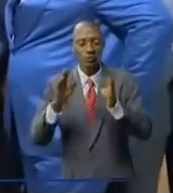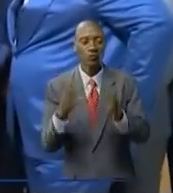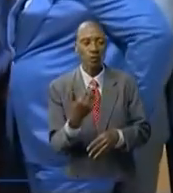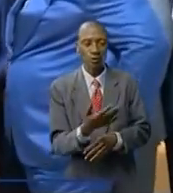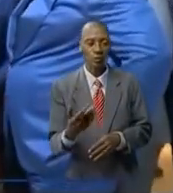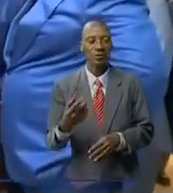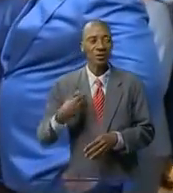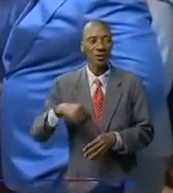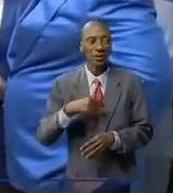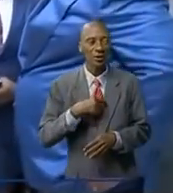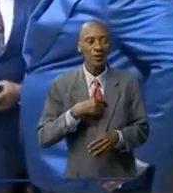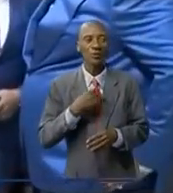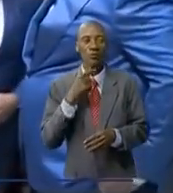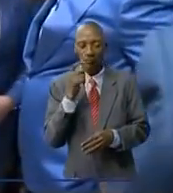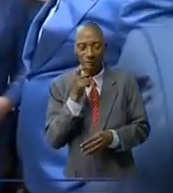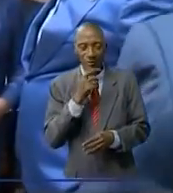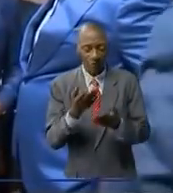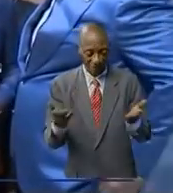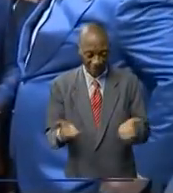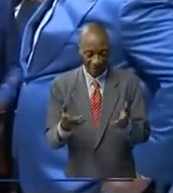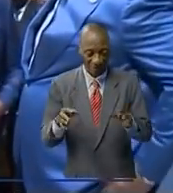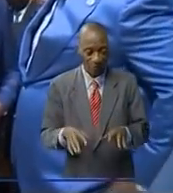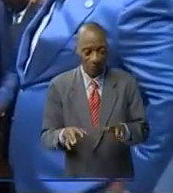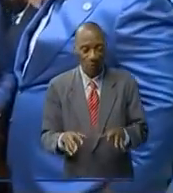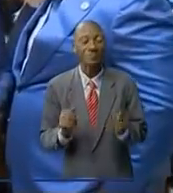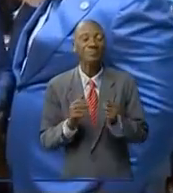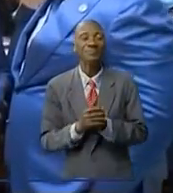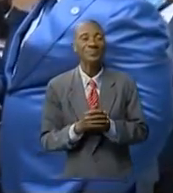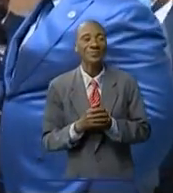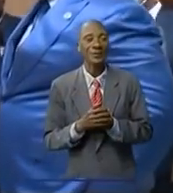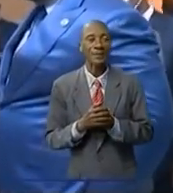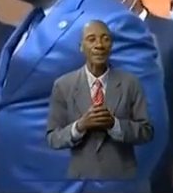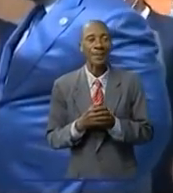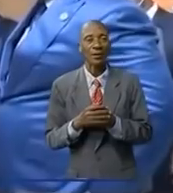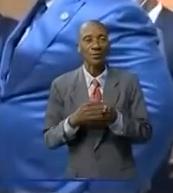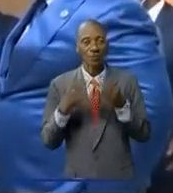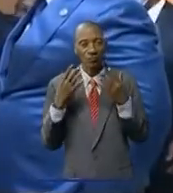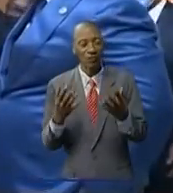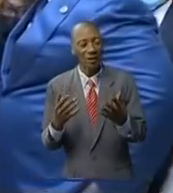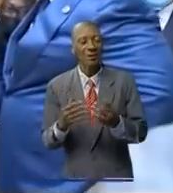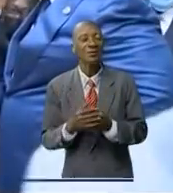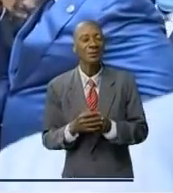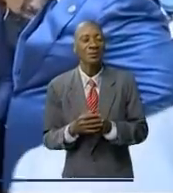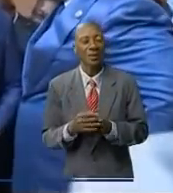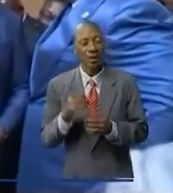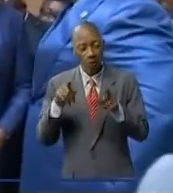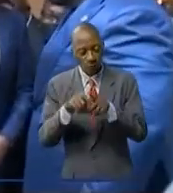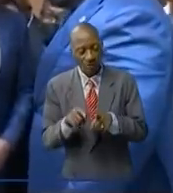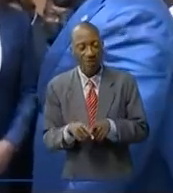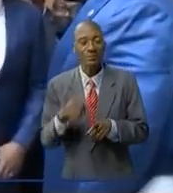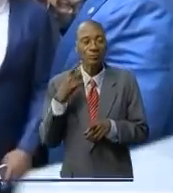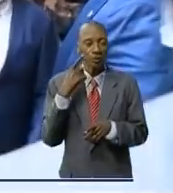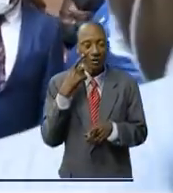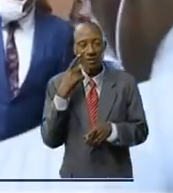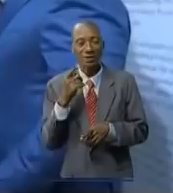et institutionnelles de l'ANAPEX et ainsi lui permettre d'assurer la diversification de partenaires dans les exportations, le